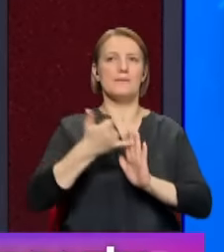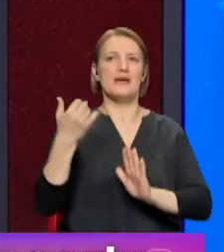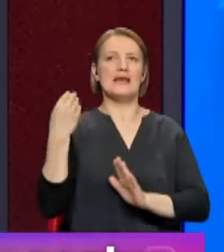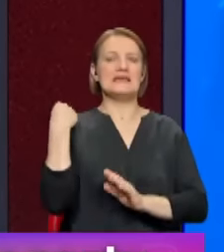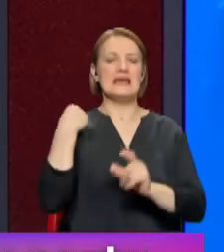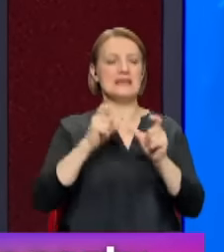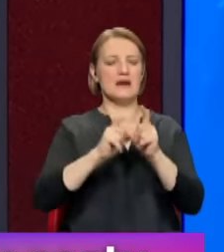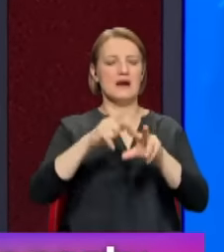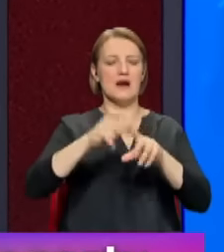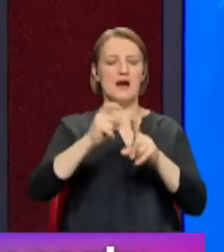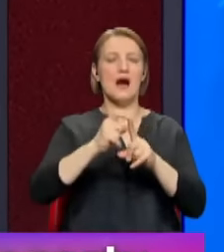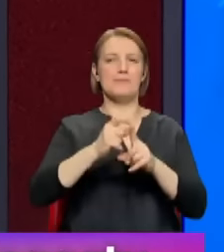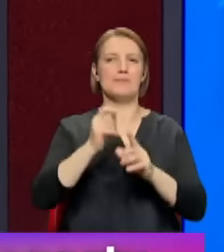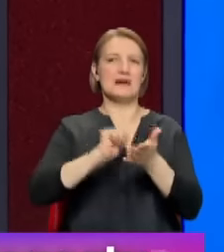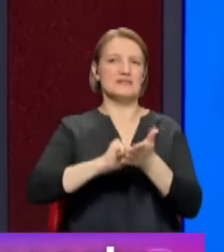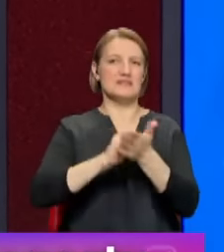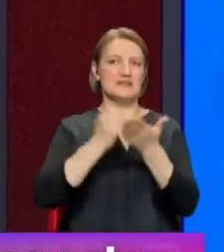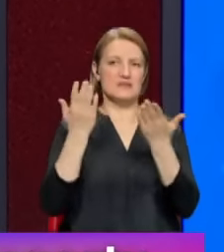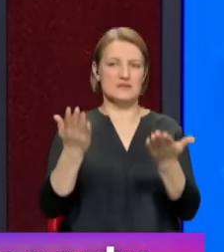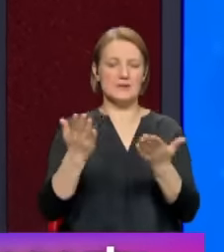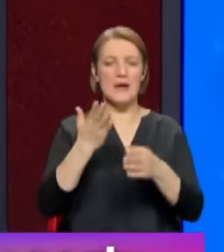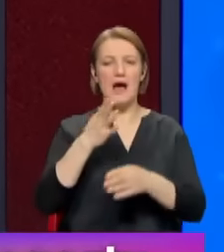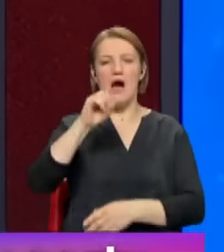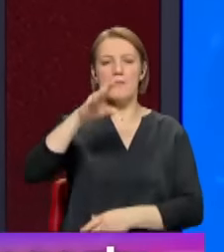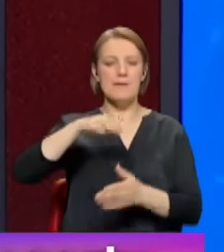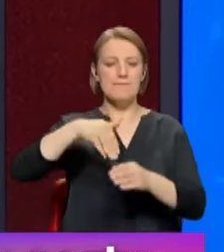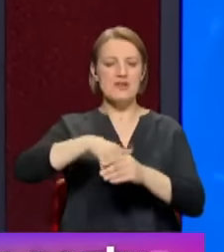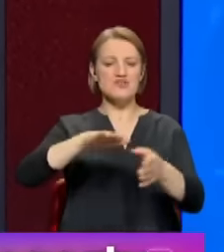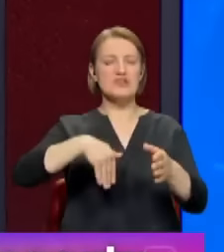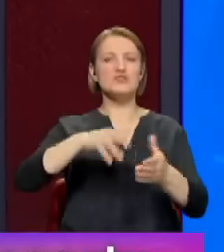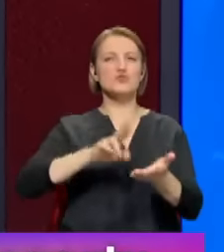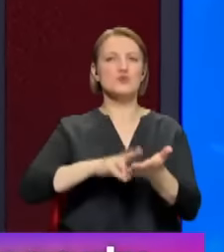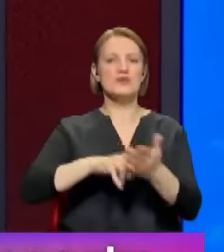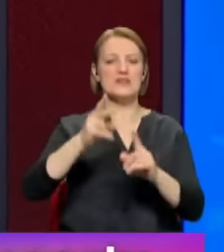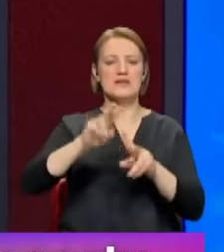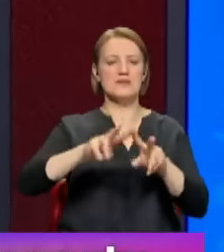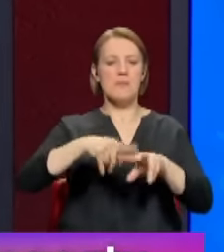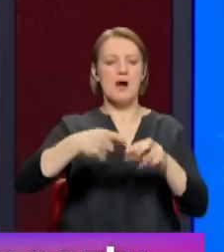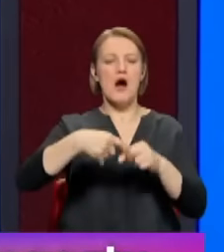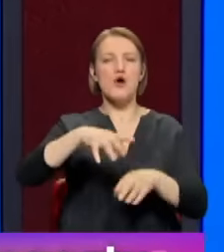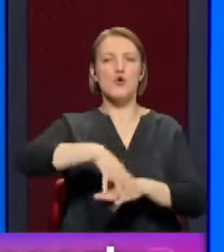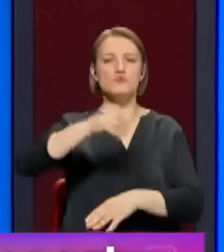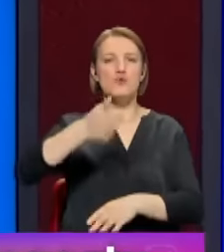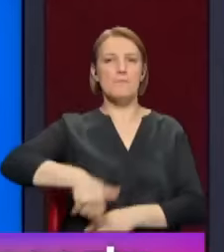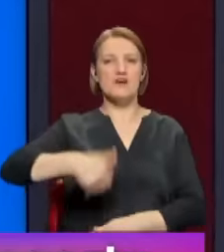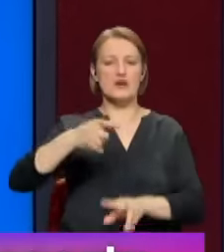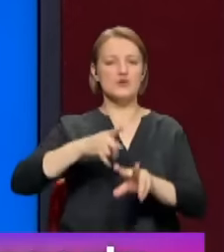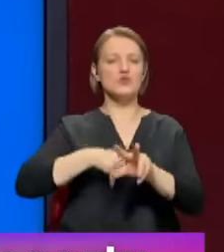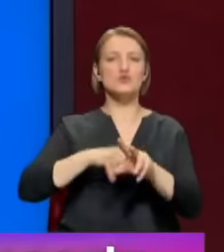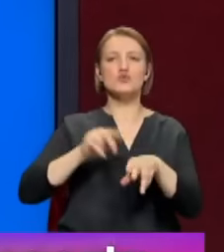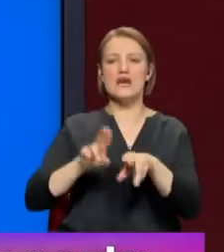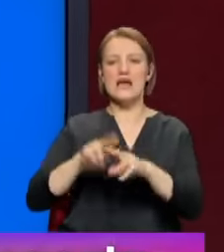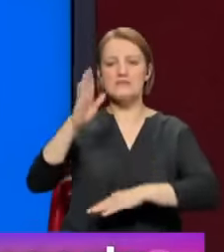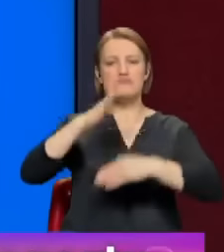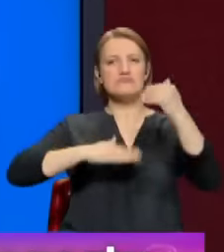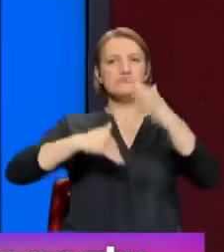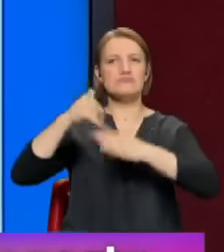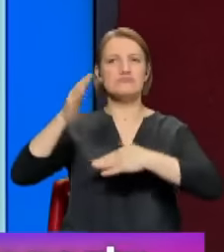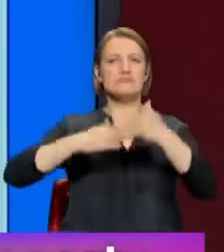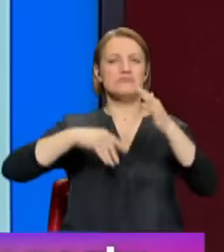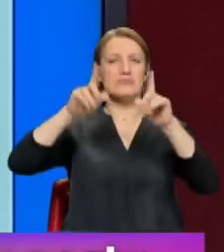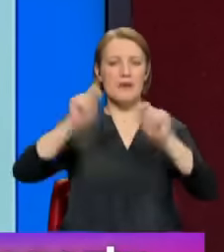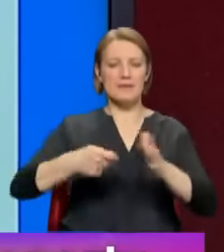GAP gazetesi kahreden gerçekler. AKP'li meclis üyesi ve imar komisyonu başkanı Yunus Kaya'nın inşa edip adını